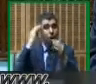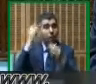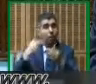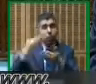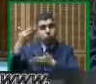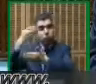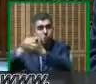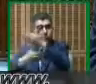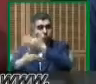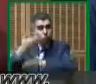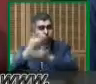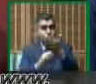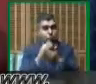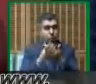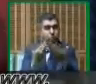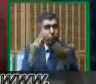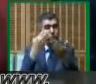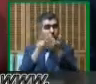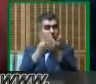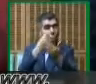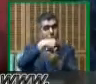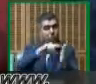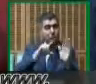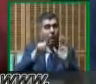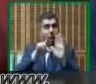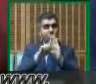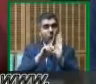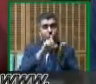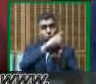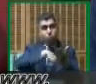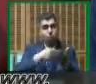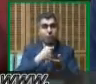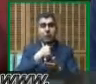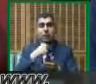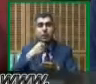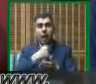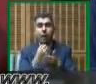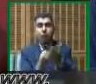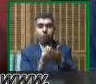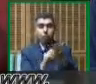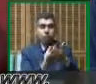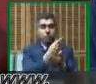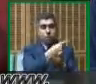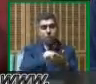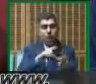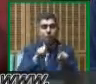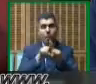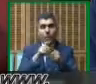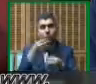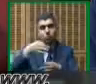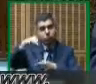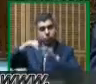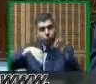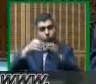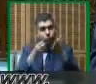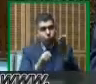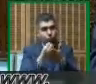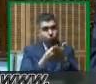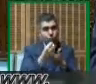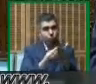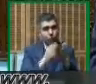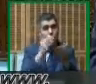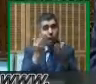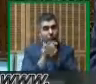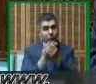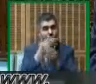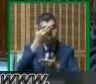بطريقة موضوعية ونزيهة في إطار احترام مهنة الصحافة. فما هو تقييمكم لوتيرة عدد من إجراءات كاعتماد